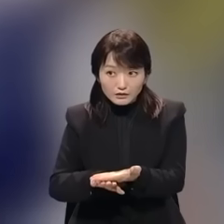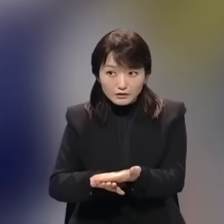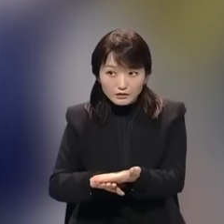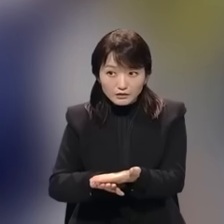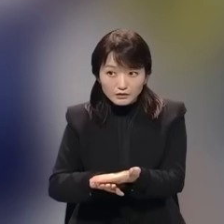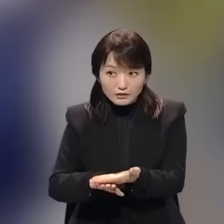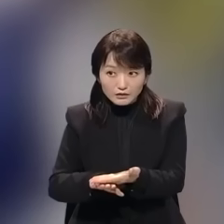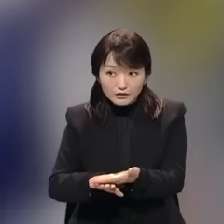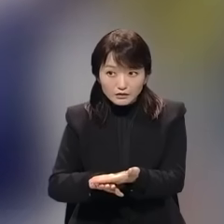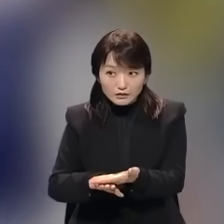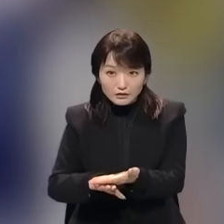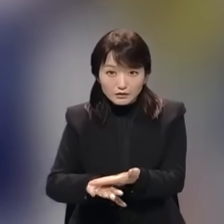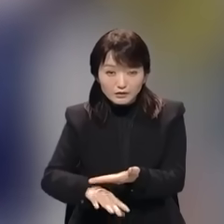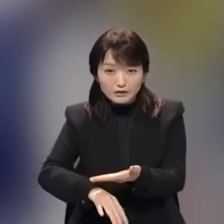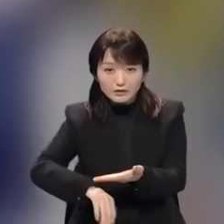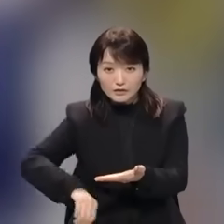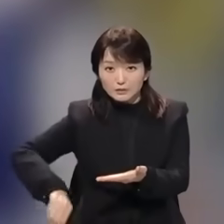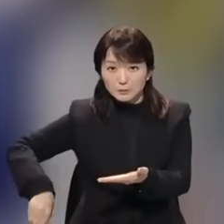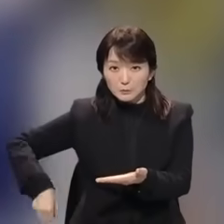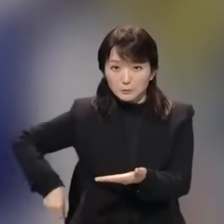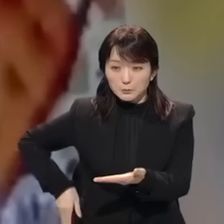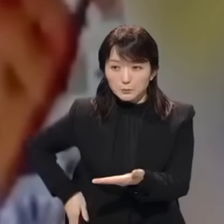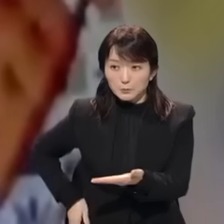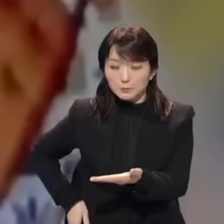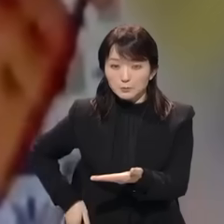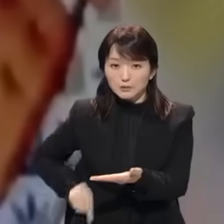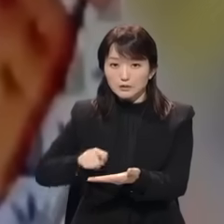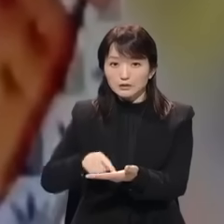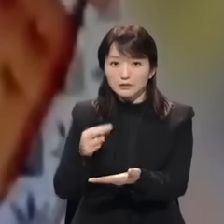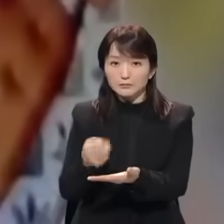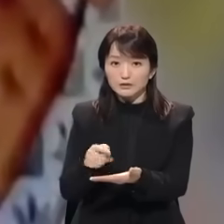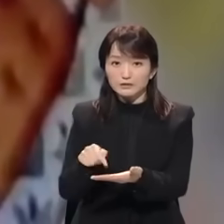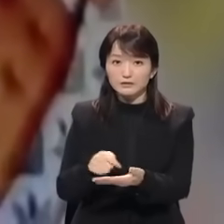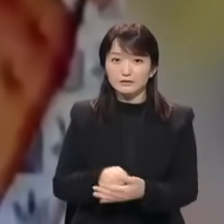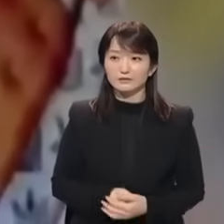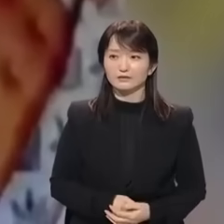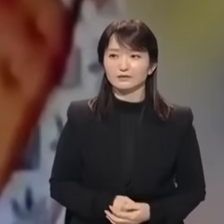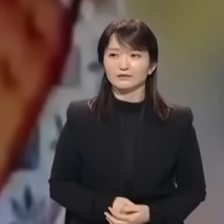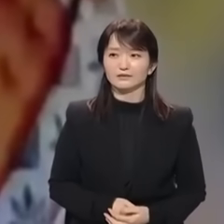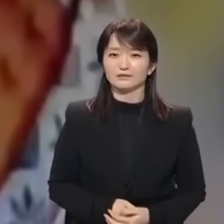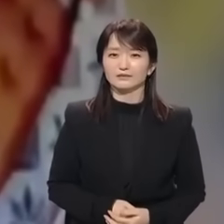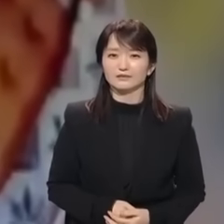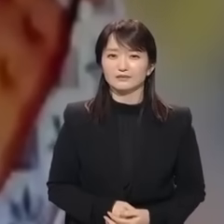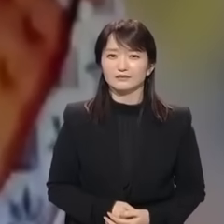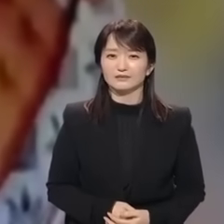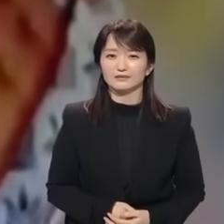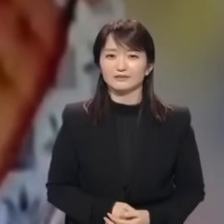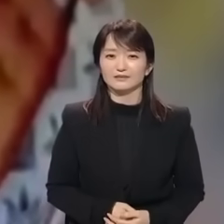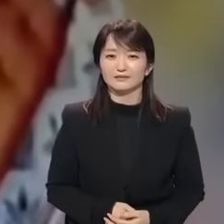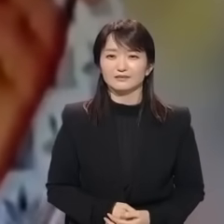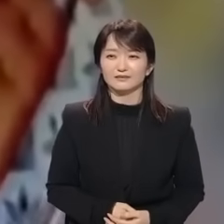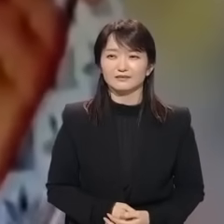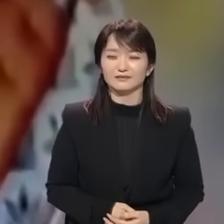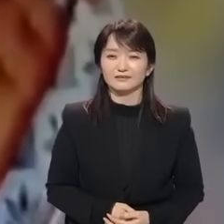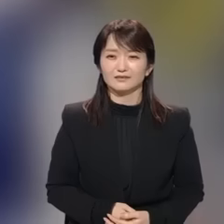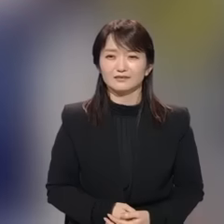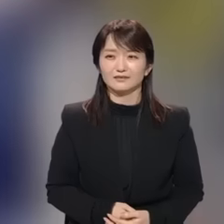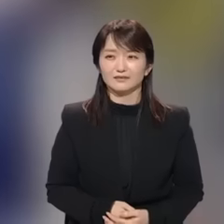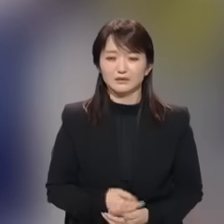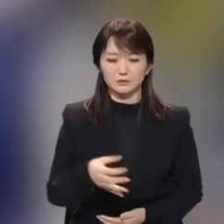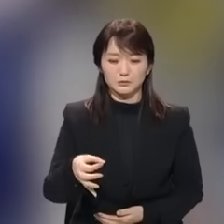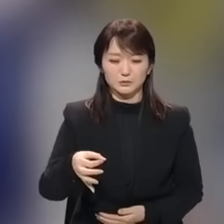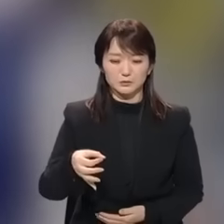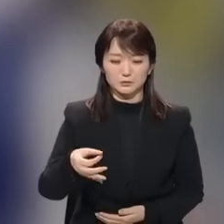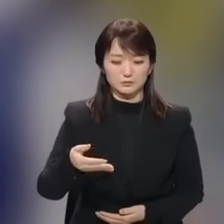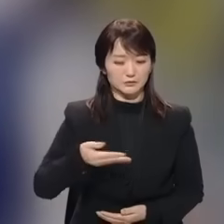네, 휴대전화가 설마 보이지 않습니다. 아, 네, 밑장빼기죠, 밑장빼기. 밑장빼기. 네, 애초에 돈을 노린 게